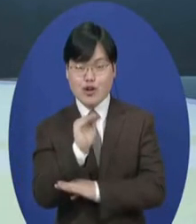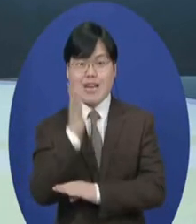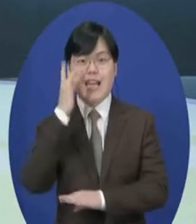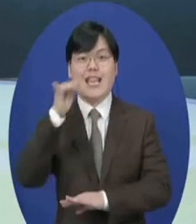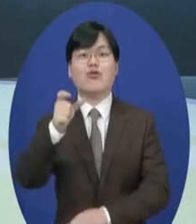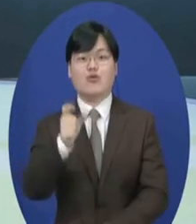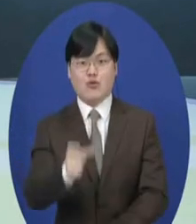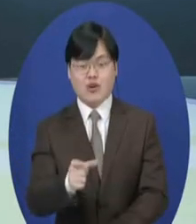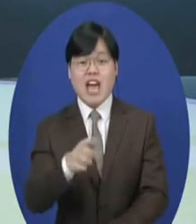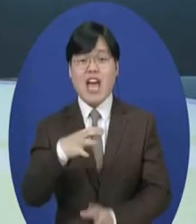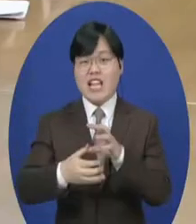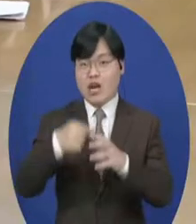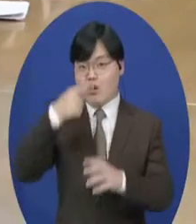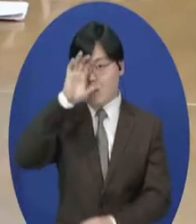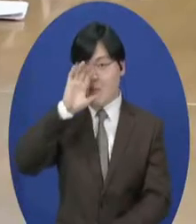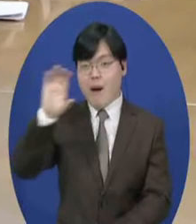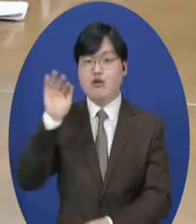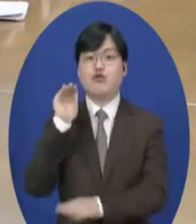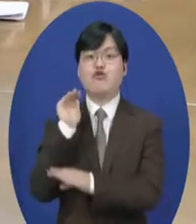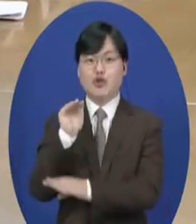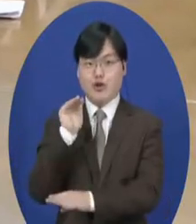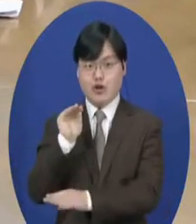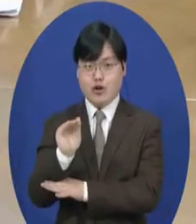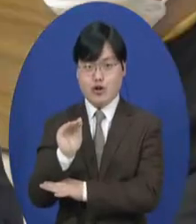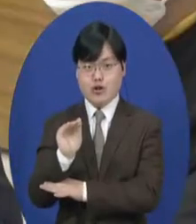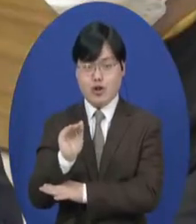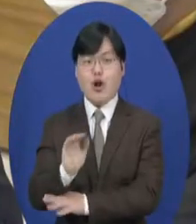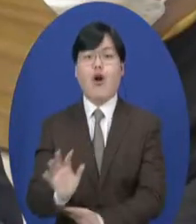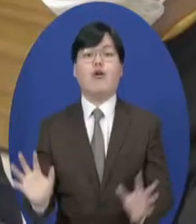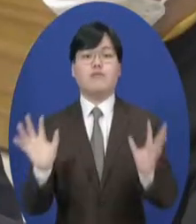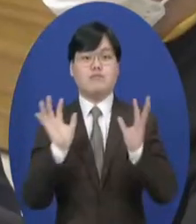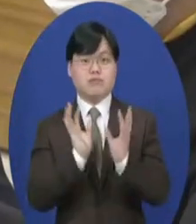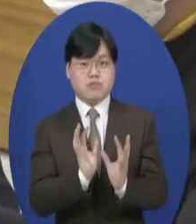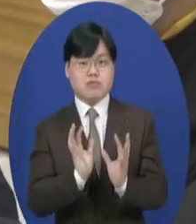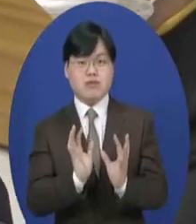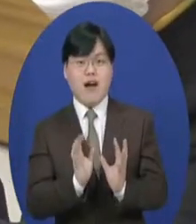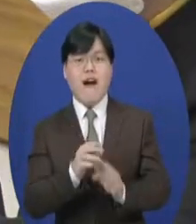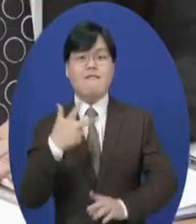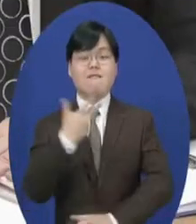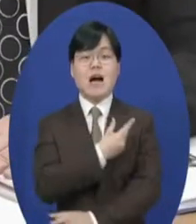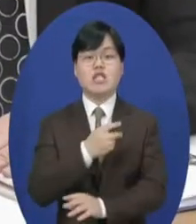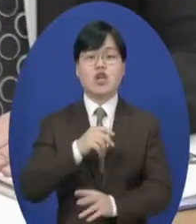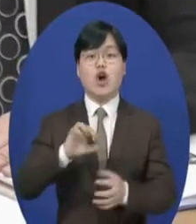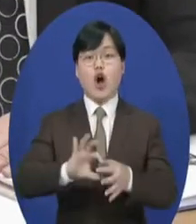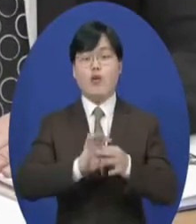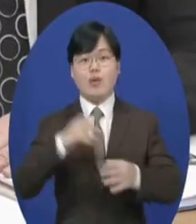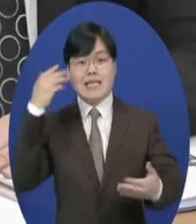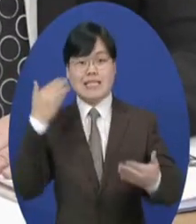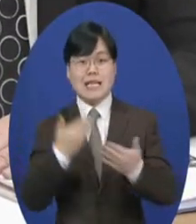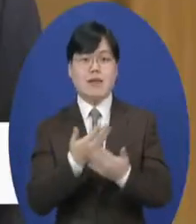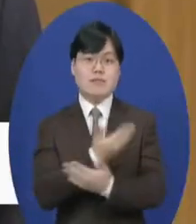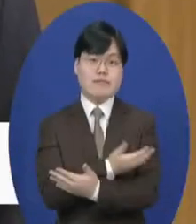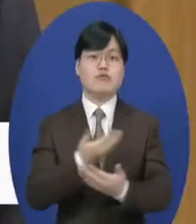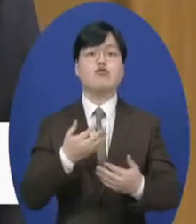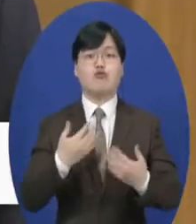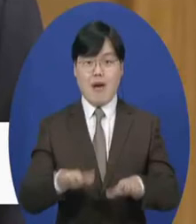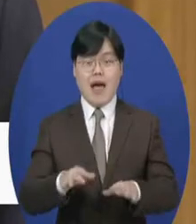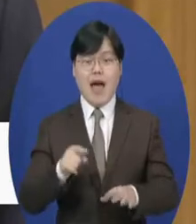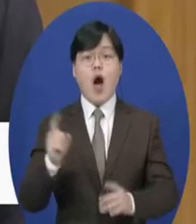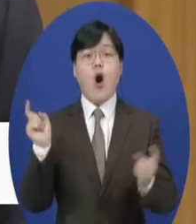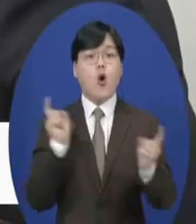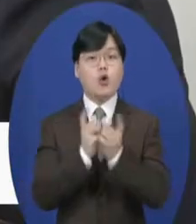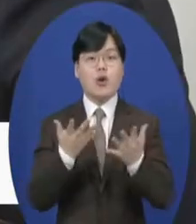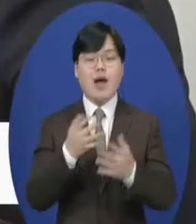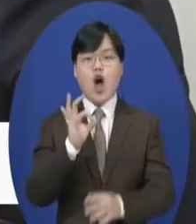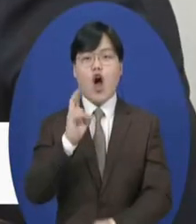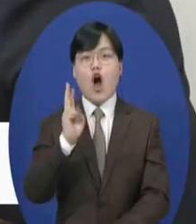Алекс Хайкин, Дэлхийн эрүүл мэндийн байгууллагын суурин төлөөлөгч Сергей Дьордиц нартай уулзаж вакцинжуулалтын талаар санал бодлоо солилцлоо. Уулзалтын үеэр